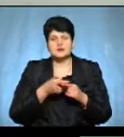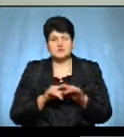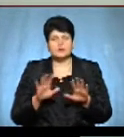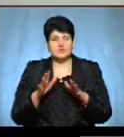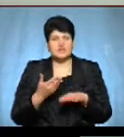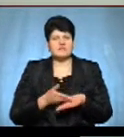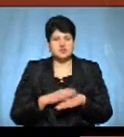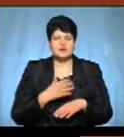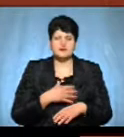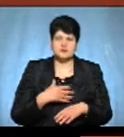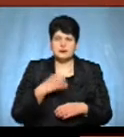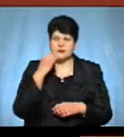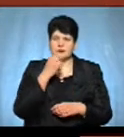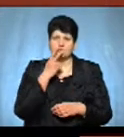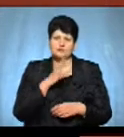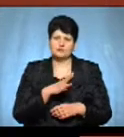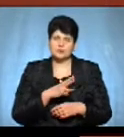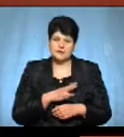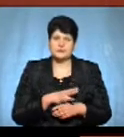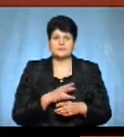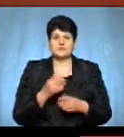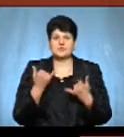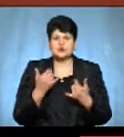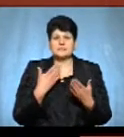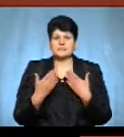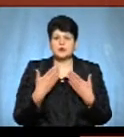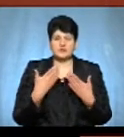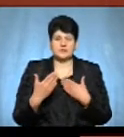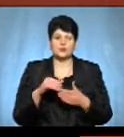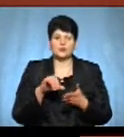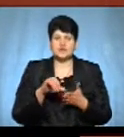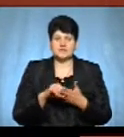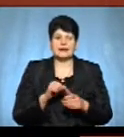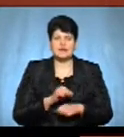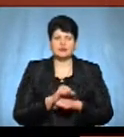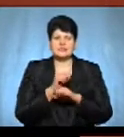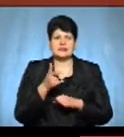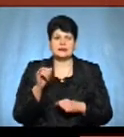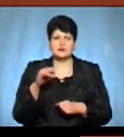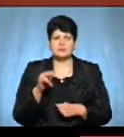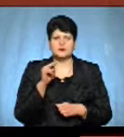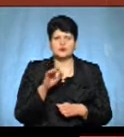але важливі. Я глядачам дякую, що були з нами. Нагадаю, сьогодні ми спілкувалися із учасником